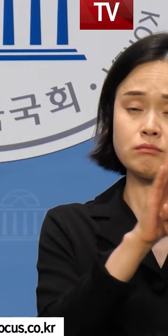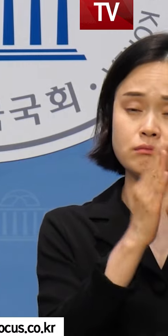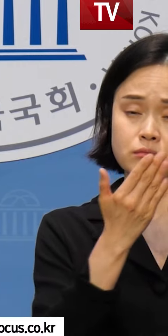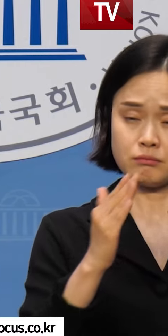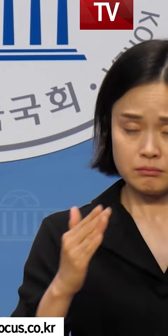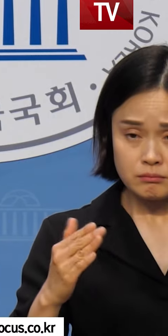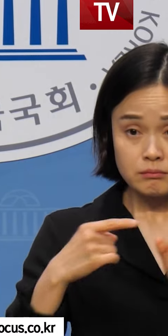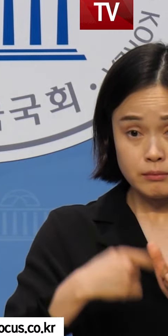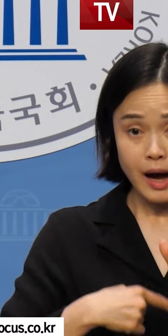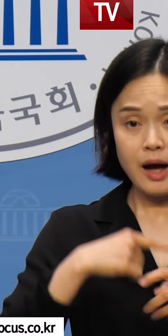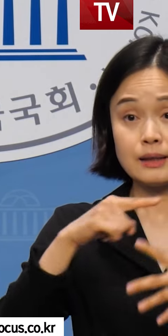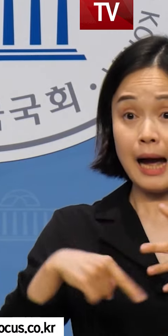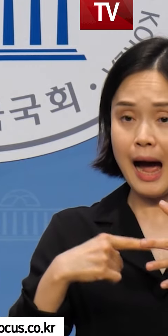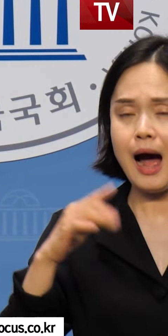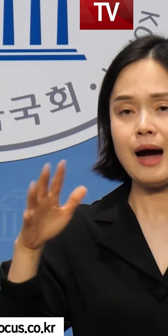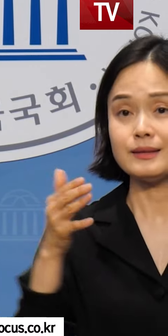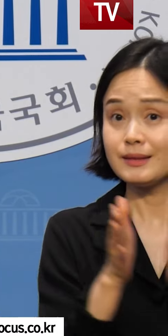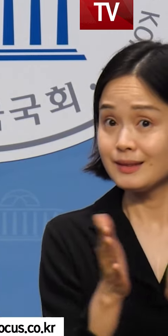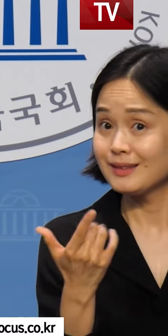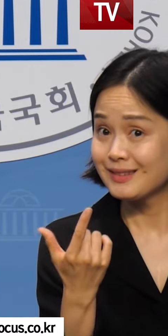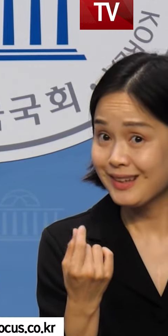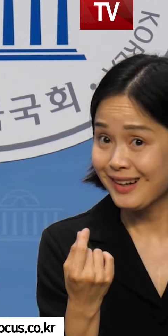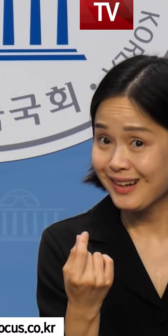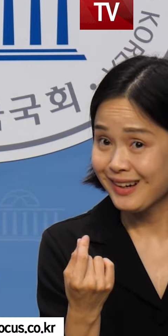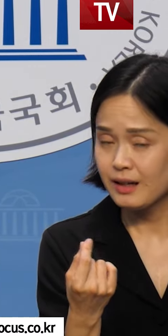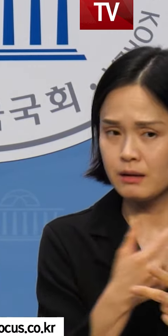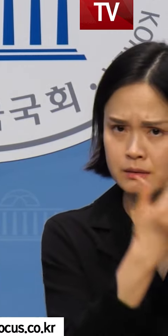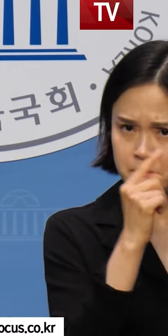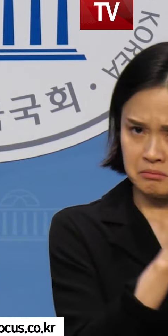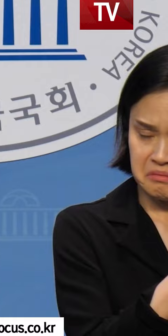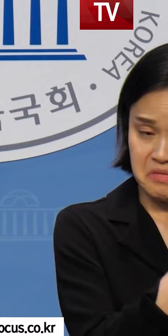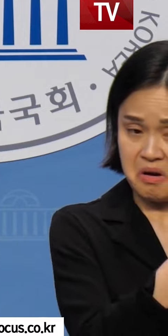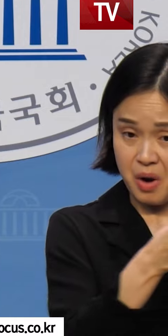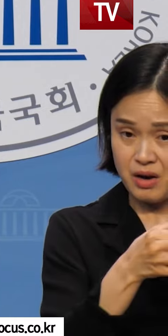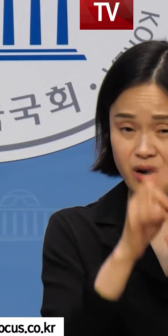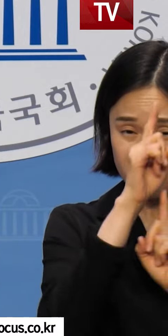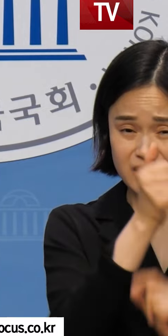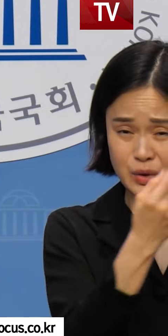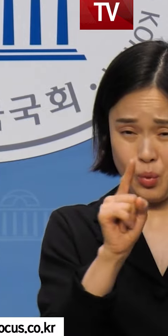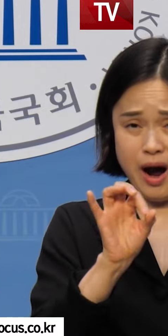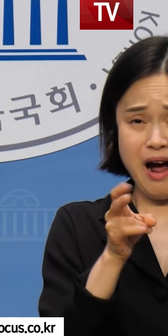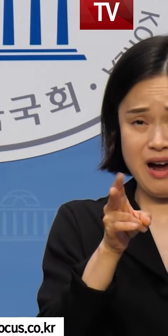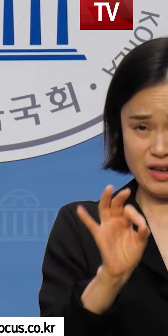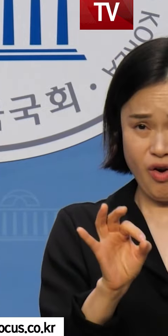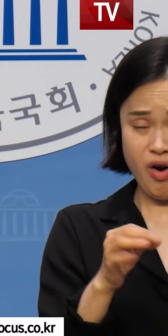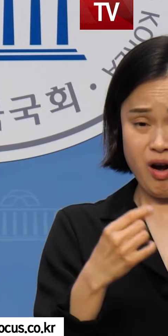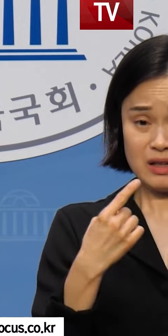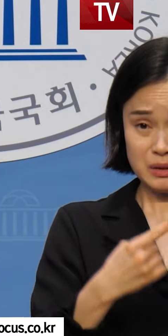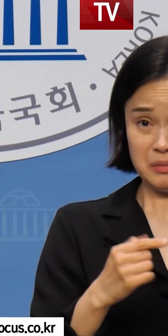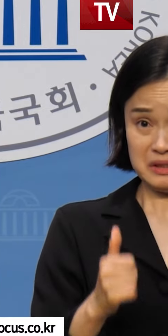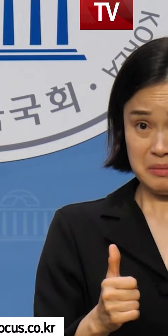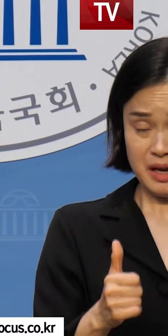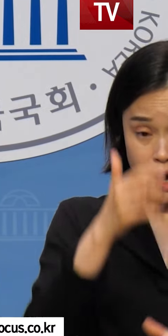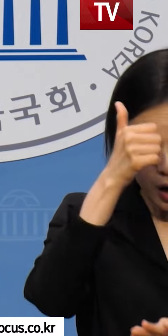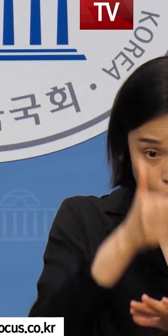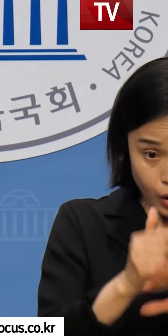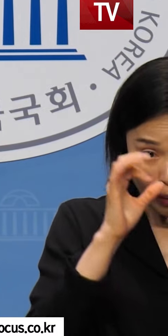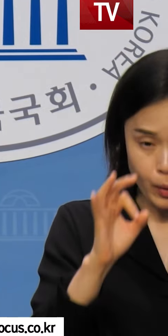하고 이화영 전 부지사의 1심 선고를 보고 이재명도 유죄라는 것을 알아야